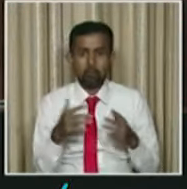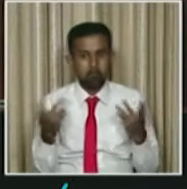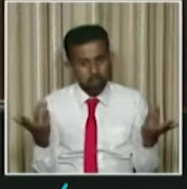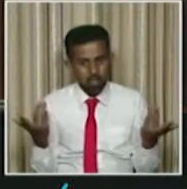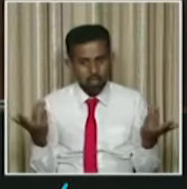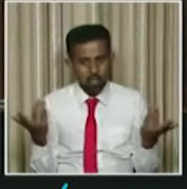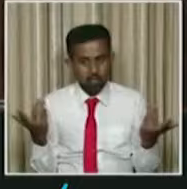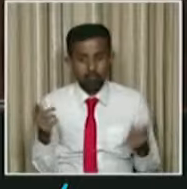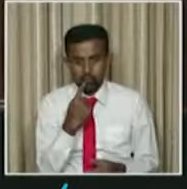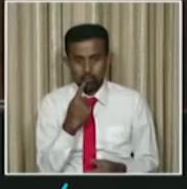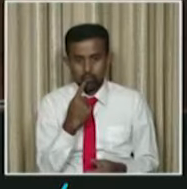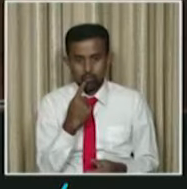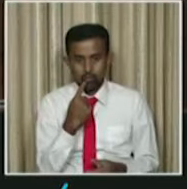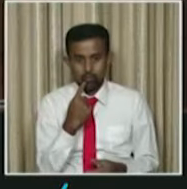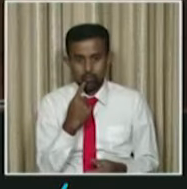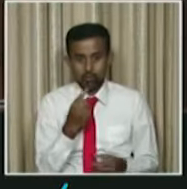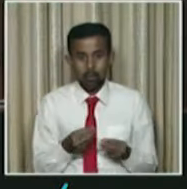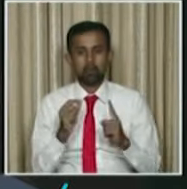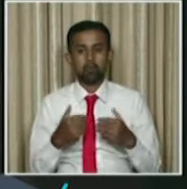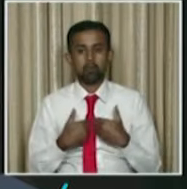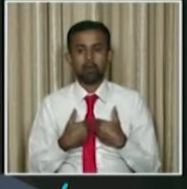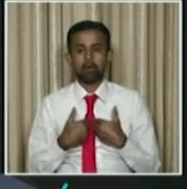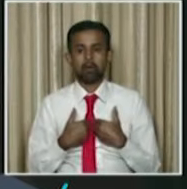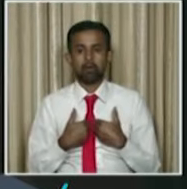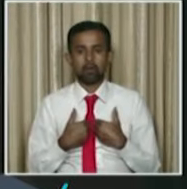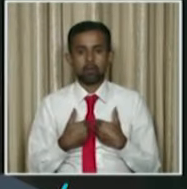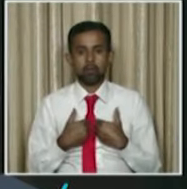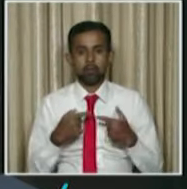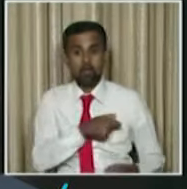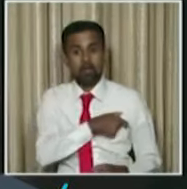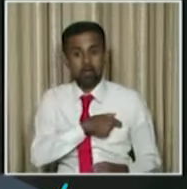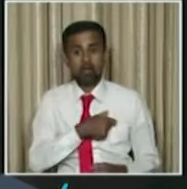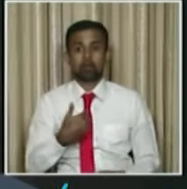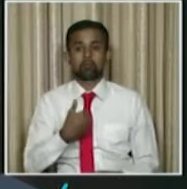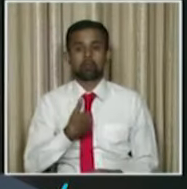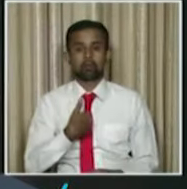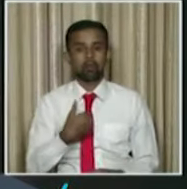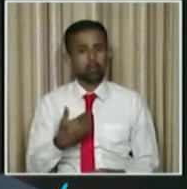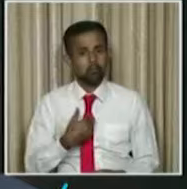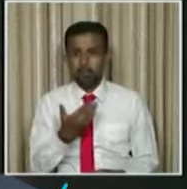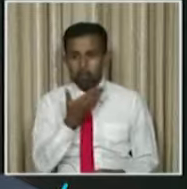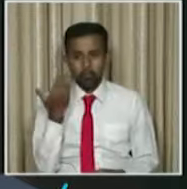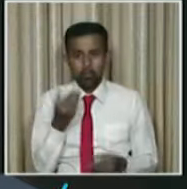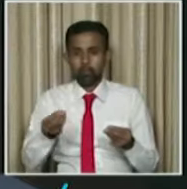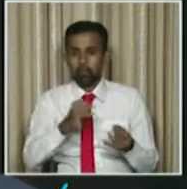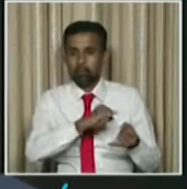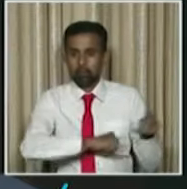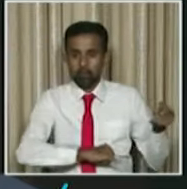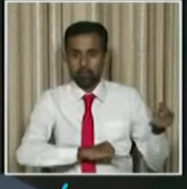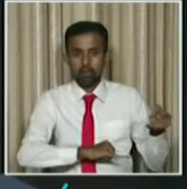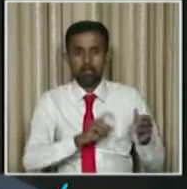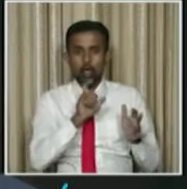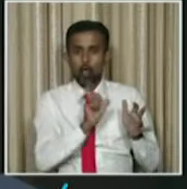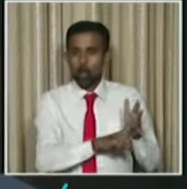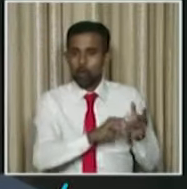එතුමා කියලා තියනවලු එයාගේ ප්‍රවෘත්ති ලේකම් කියලා එයා මම විපක්ෂයේ නායක මටත් පුළුවන් ද ප්‍රවෘත්ති ලේකම්